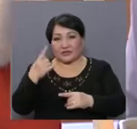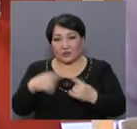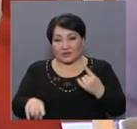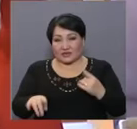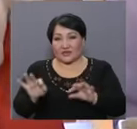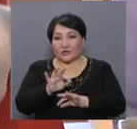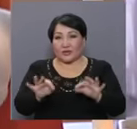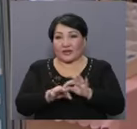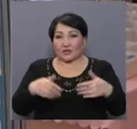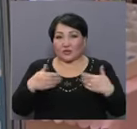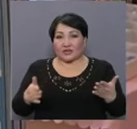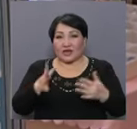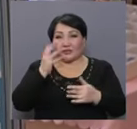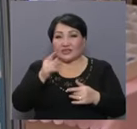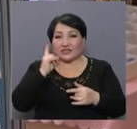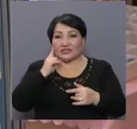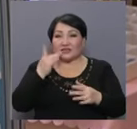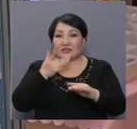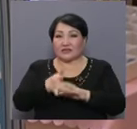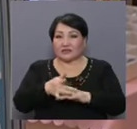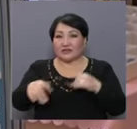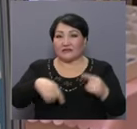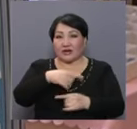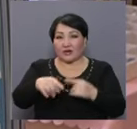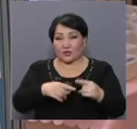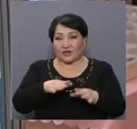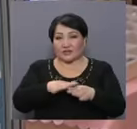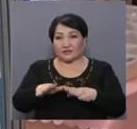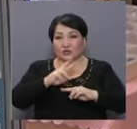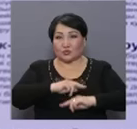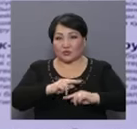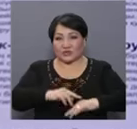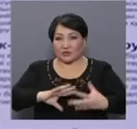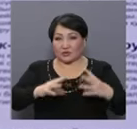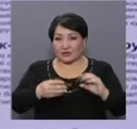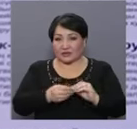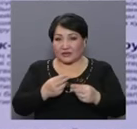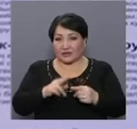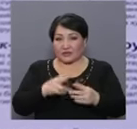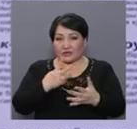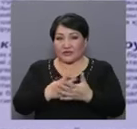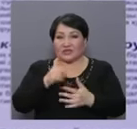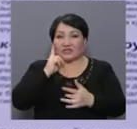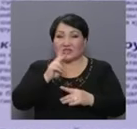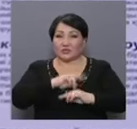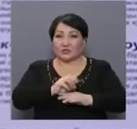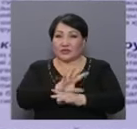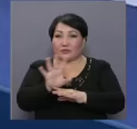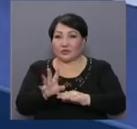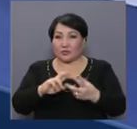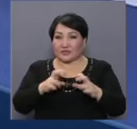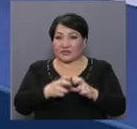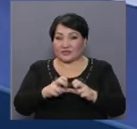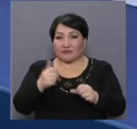қойылған. Алматыда жастар саясаты төңірегінде атқарылып жатқан жұмыстар қорытындыланды. Бұл тұрғыда жастарды жұмыспен қамту мәселесі